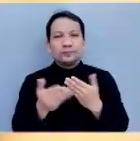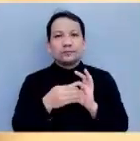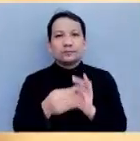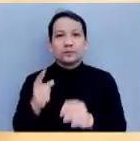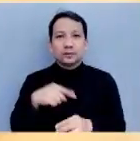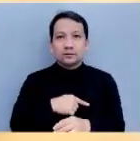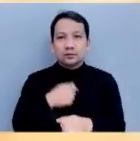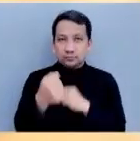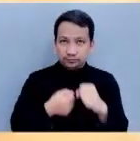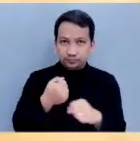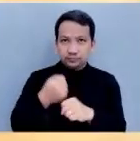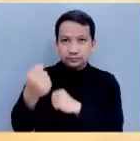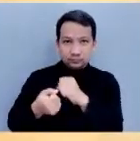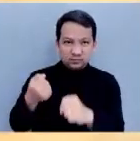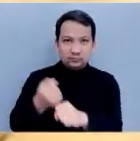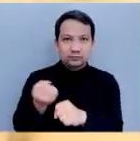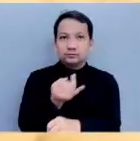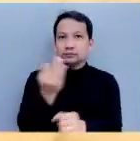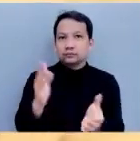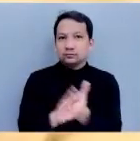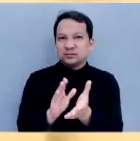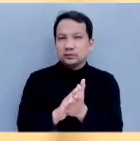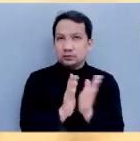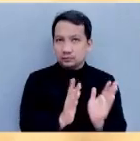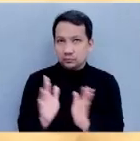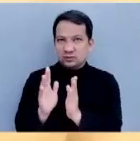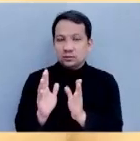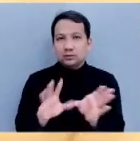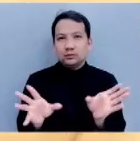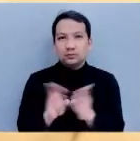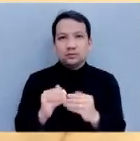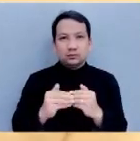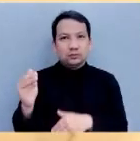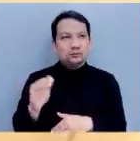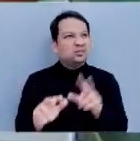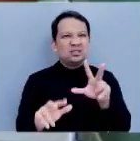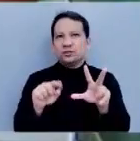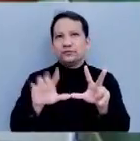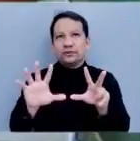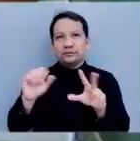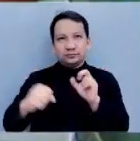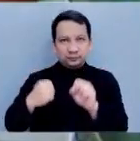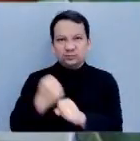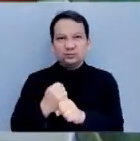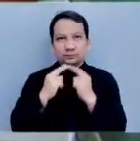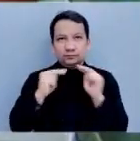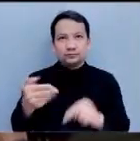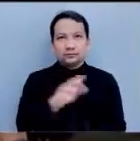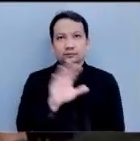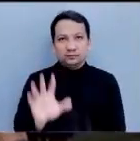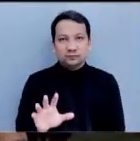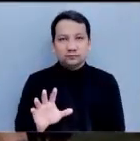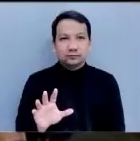year, magbabawas ka ng number of school days para unti-unti, mamove ka ng mamove. It will take around 3 to 5 years. Nagbabalita mula sa